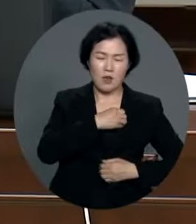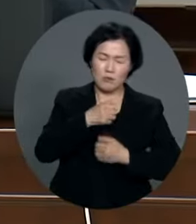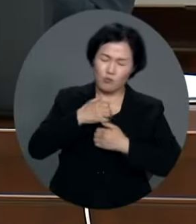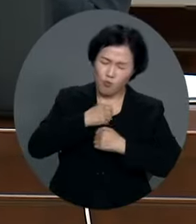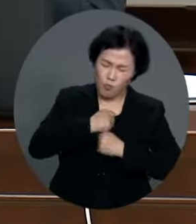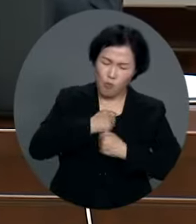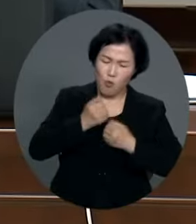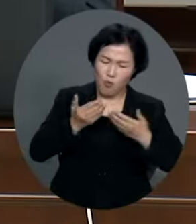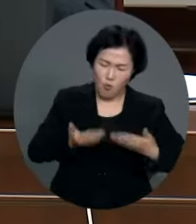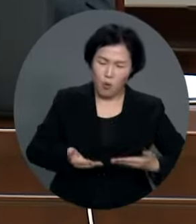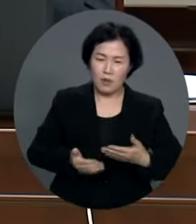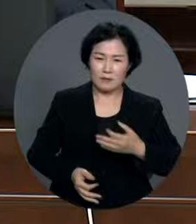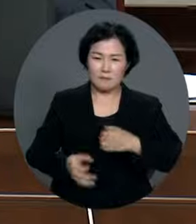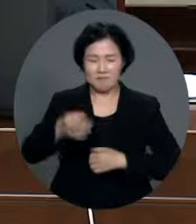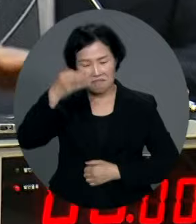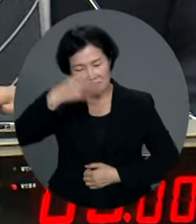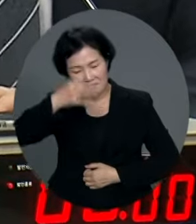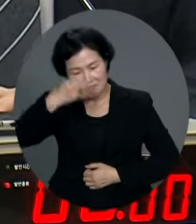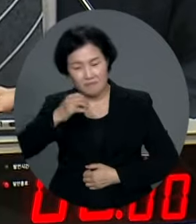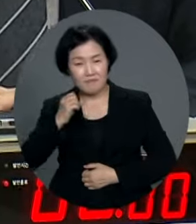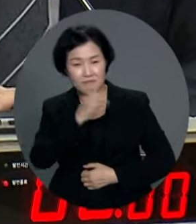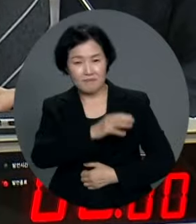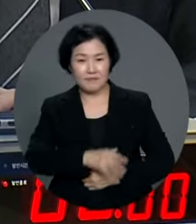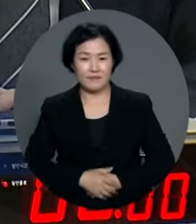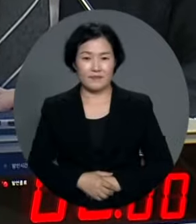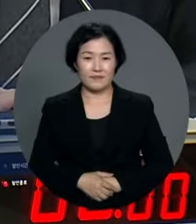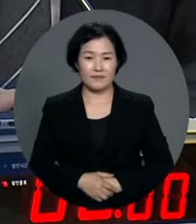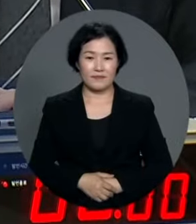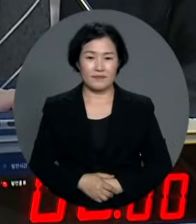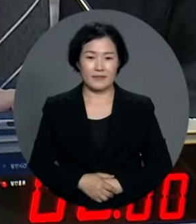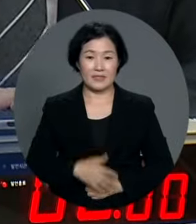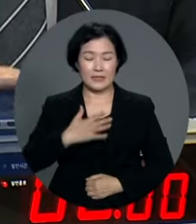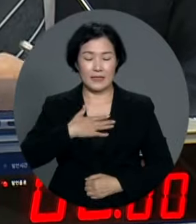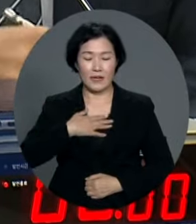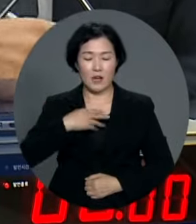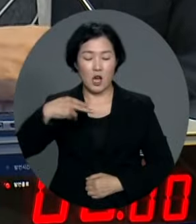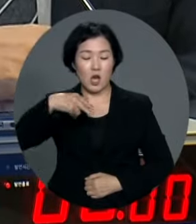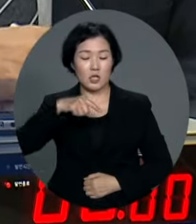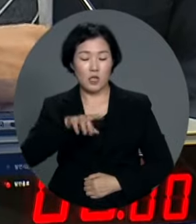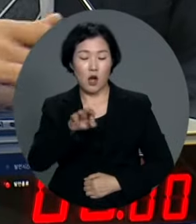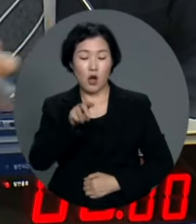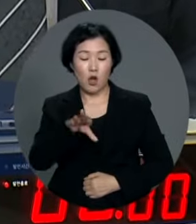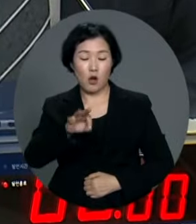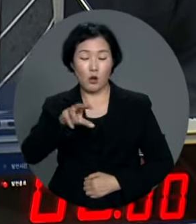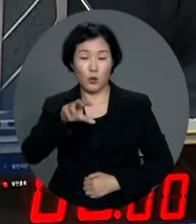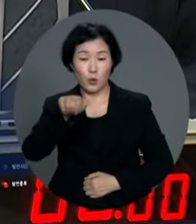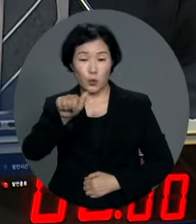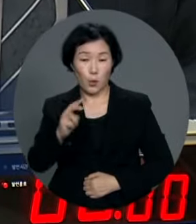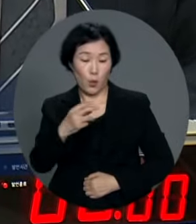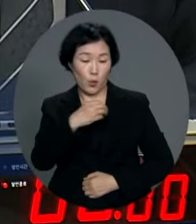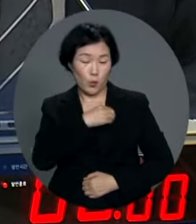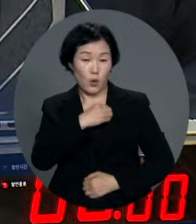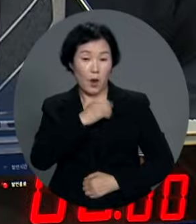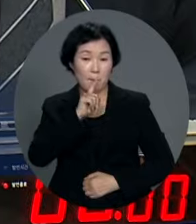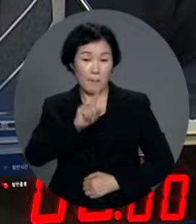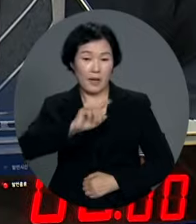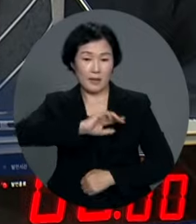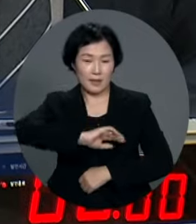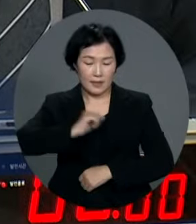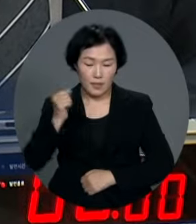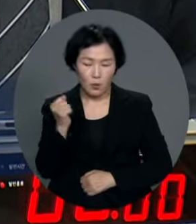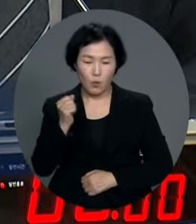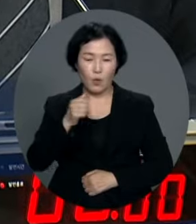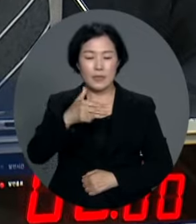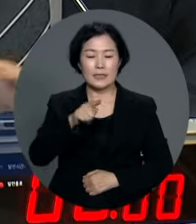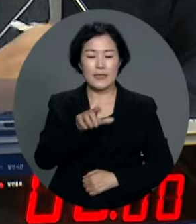지적받아 사과하기도 했습니다. 제가 그랬다면 서영규 의원 말씀을 유념해서 정식으로 장경태